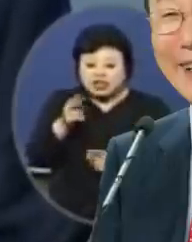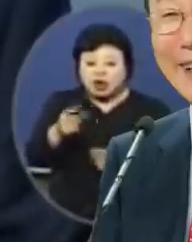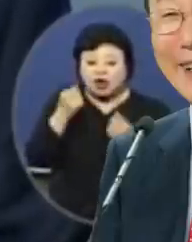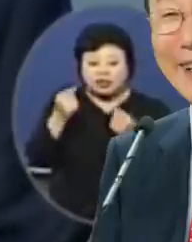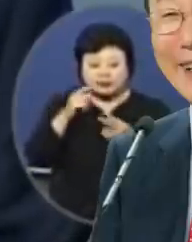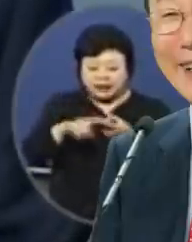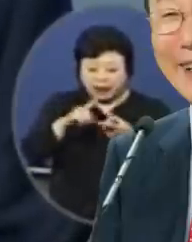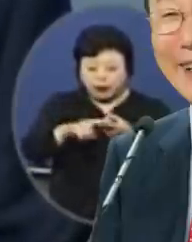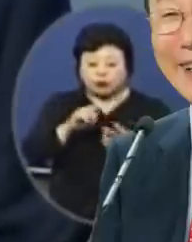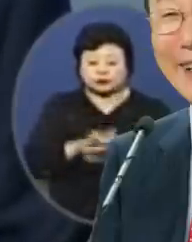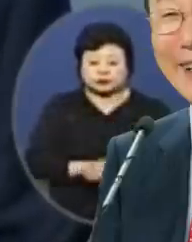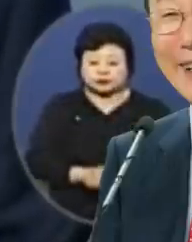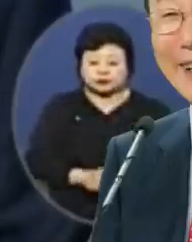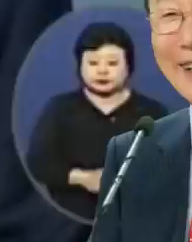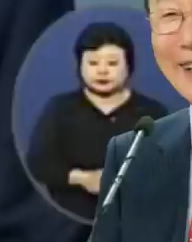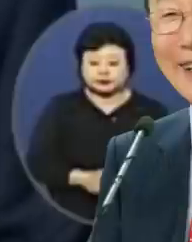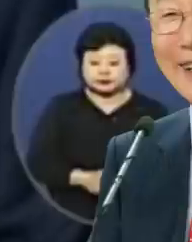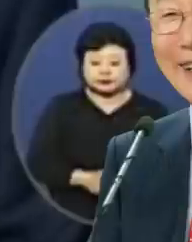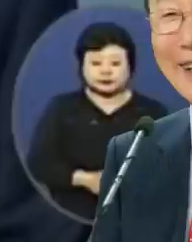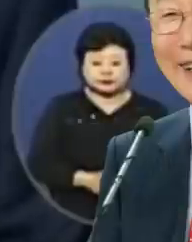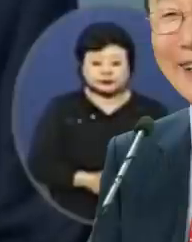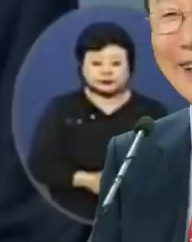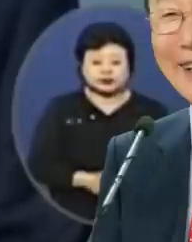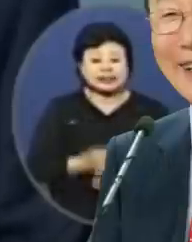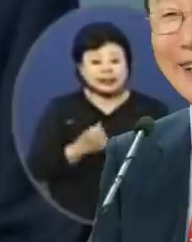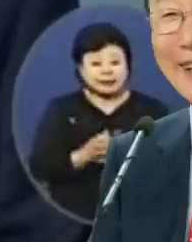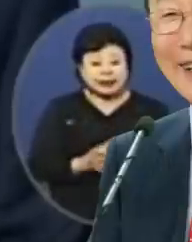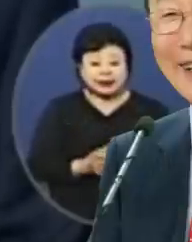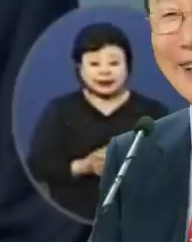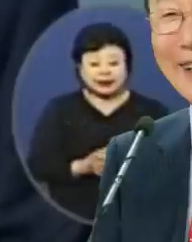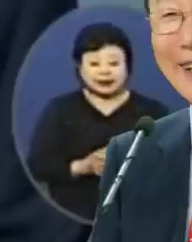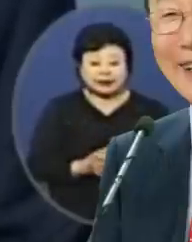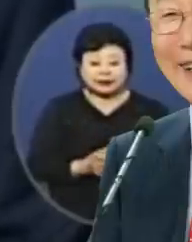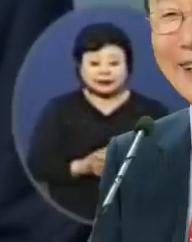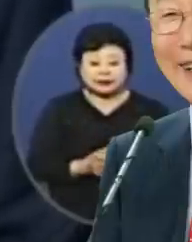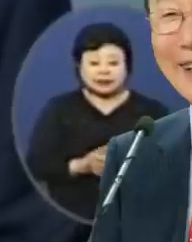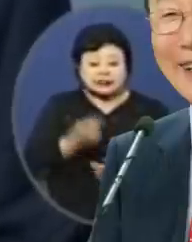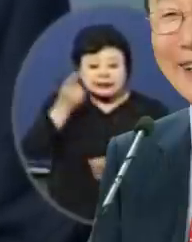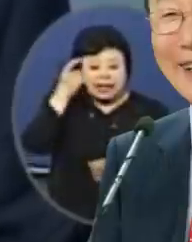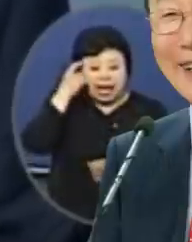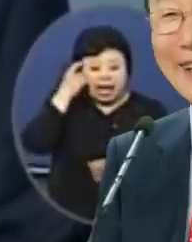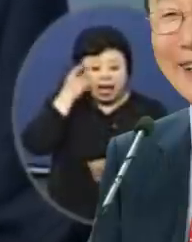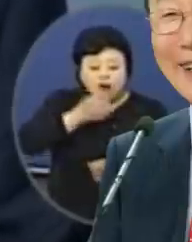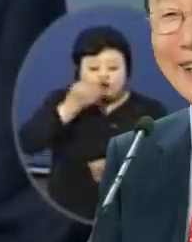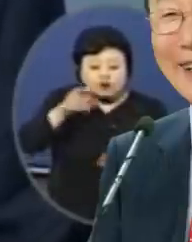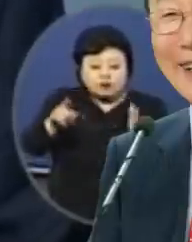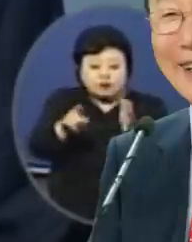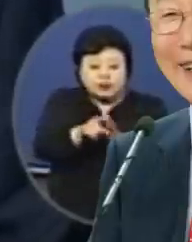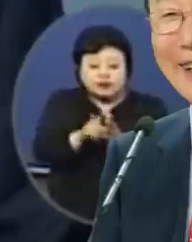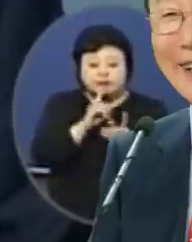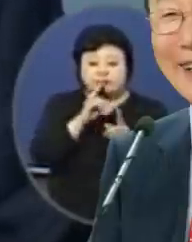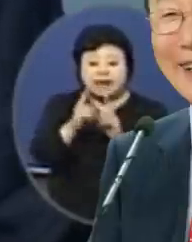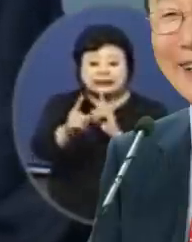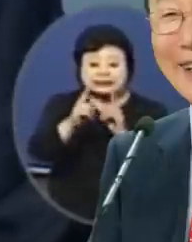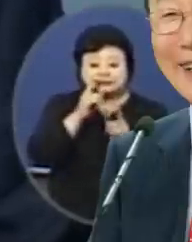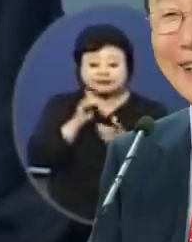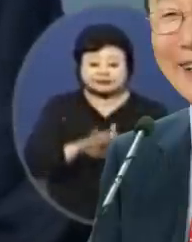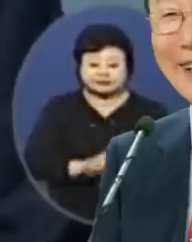힘에 달려있다고 말하고 있는 것입니다. 그러므로 우리 생각과 꿈과 믿음과 말씀을